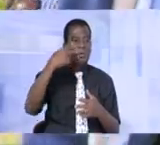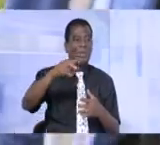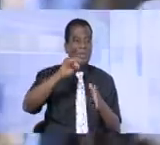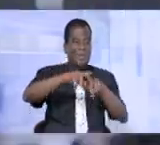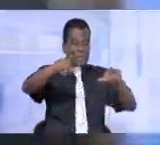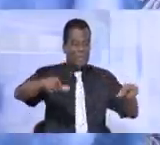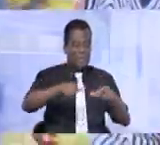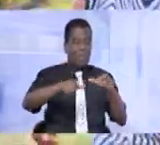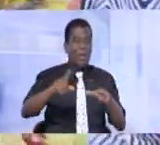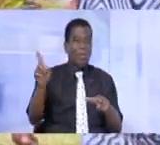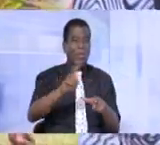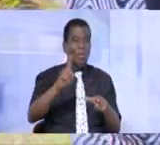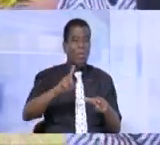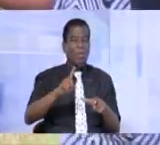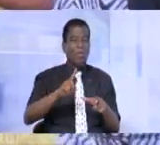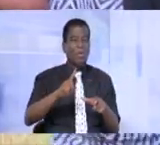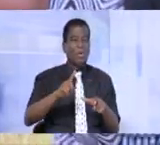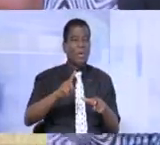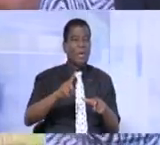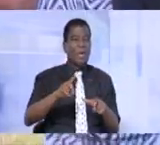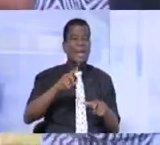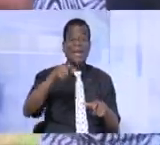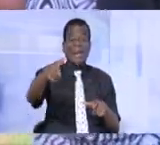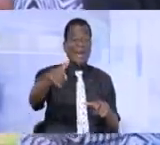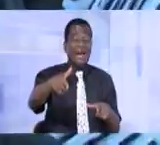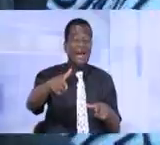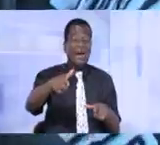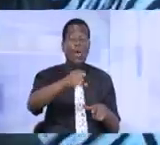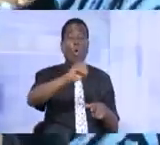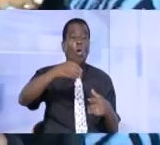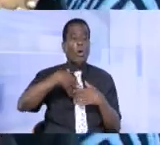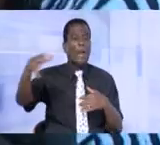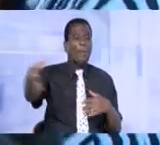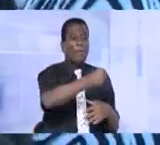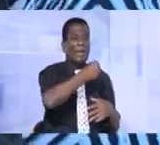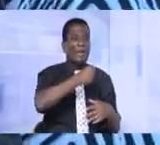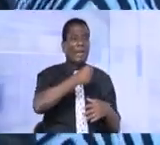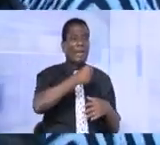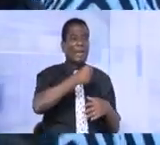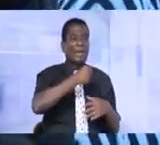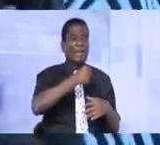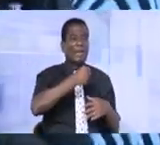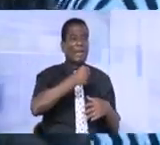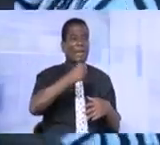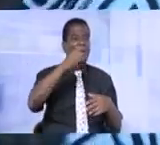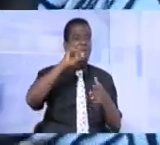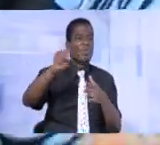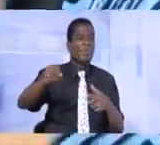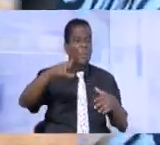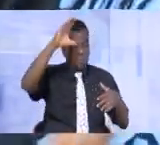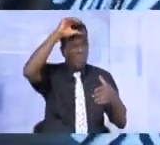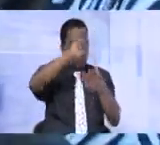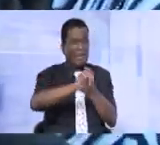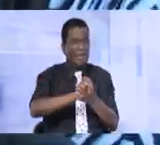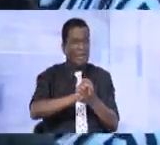me